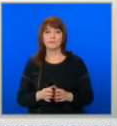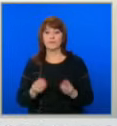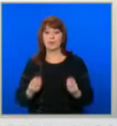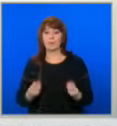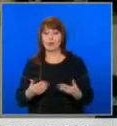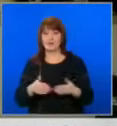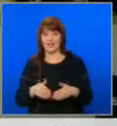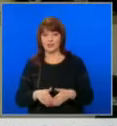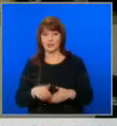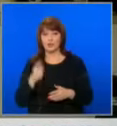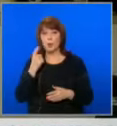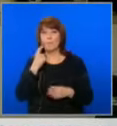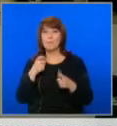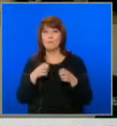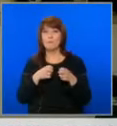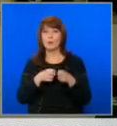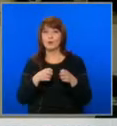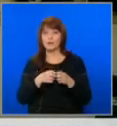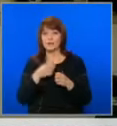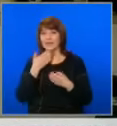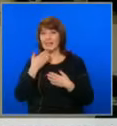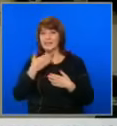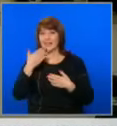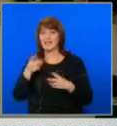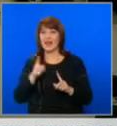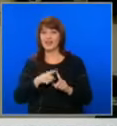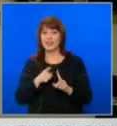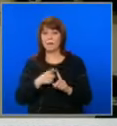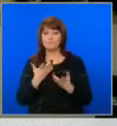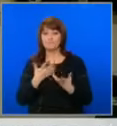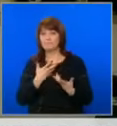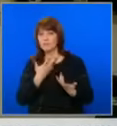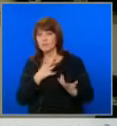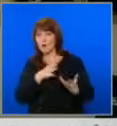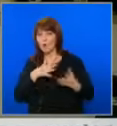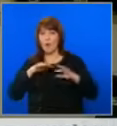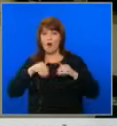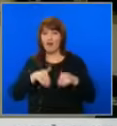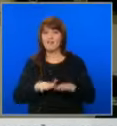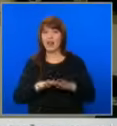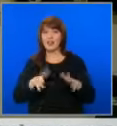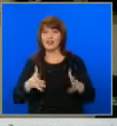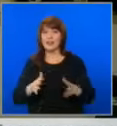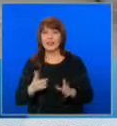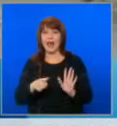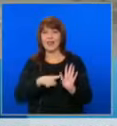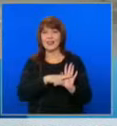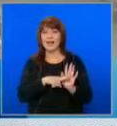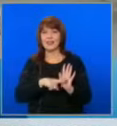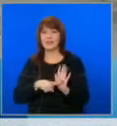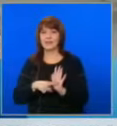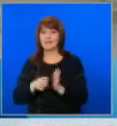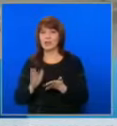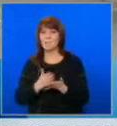добър вечер от брюксел изказванията на тръмп предизвикаха наистина вълна от реакции по-скоро негативни сред